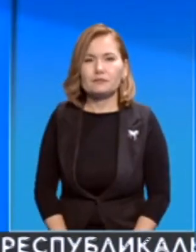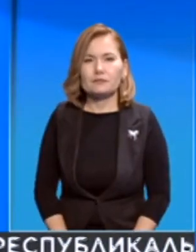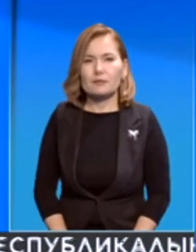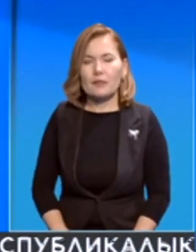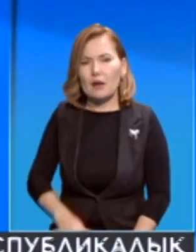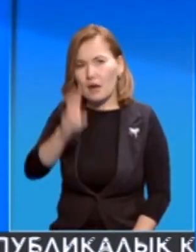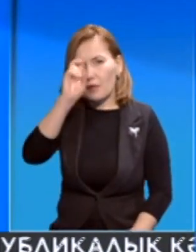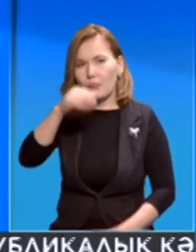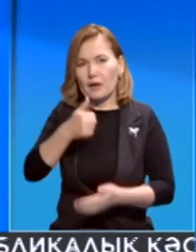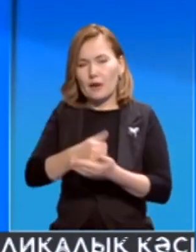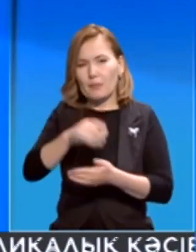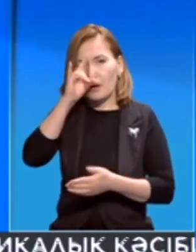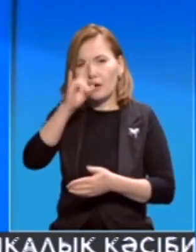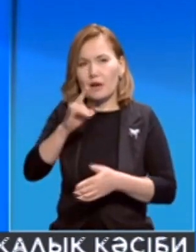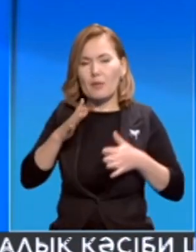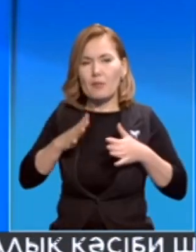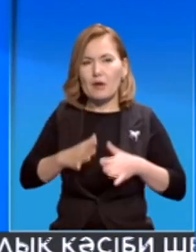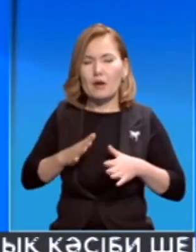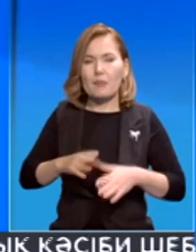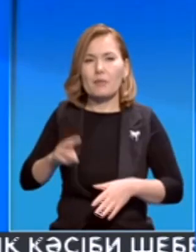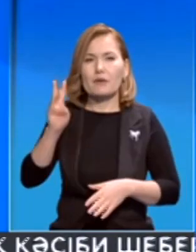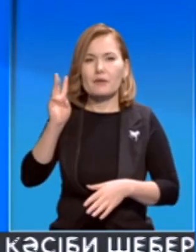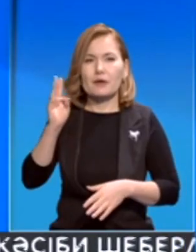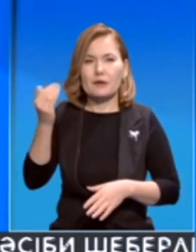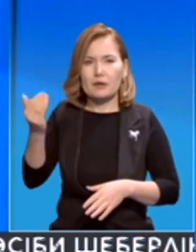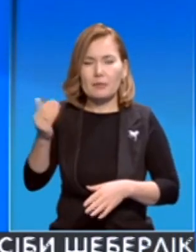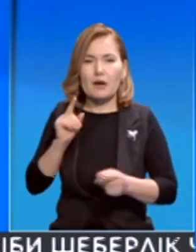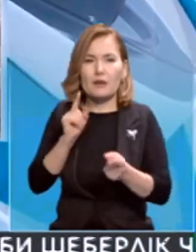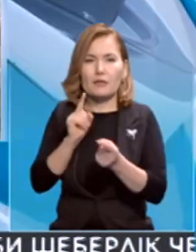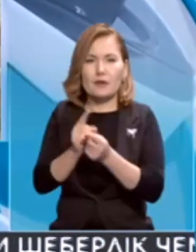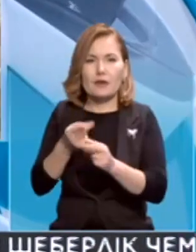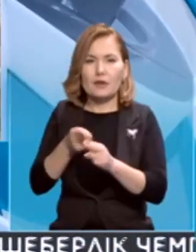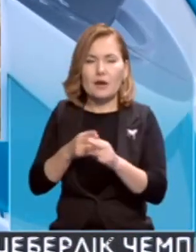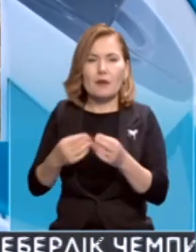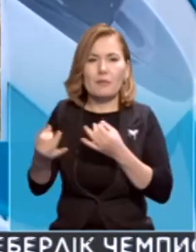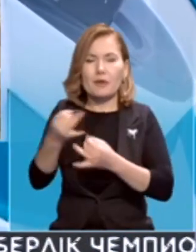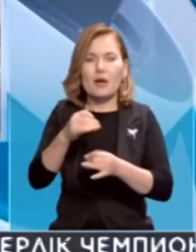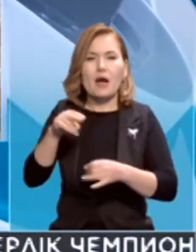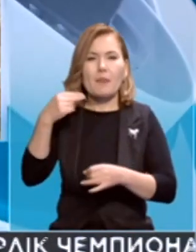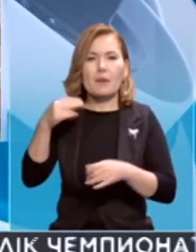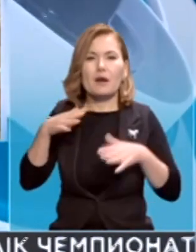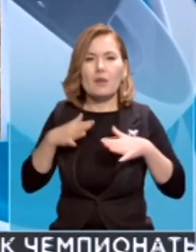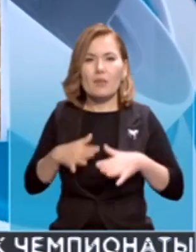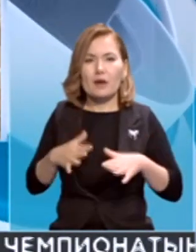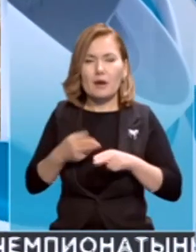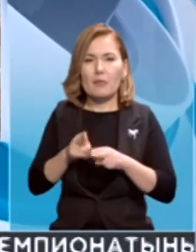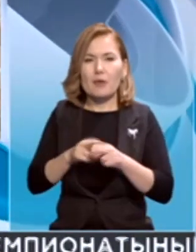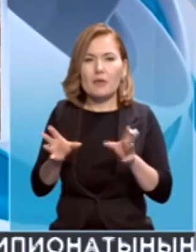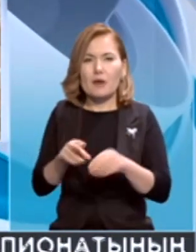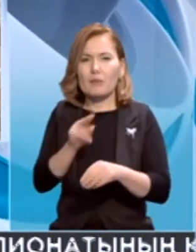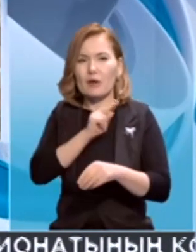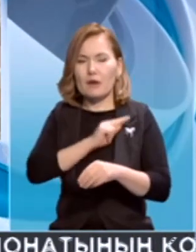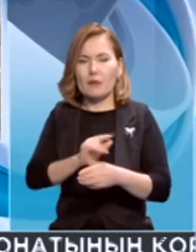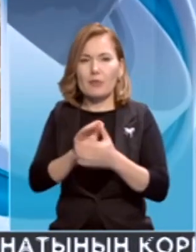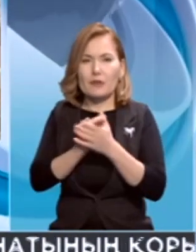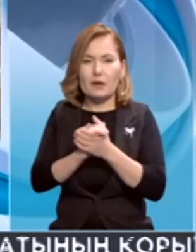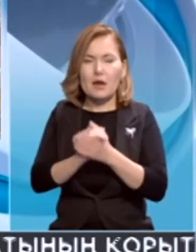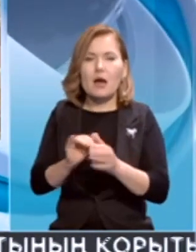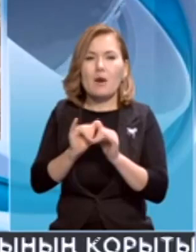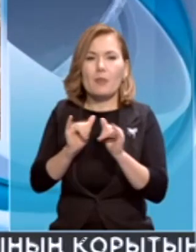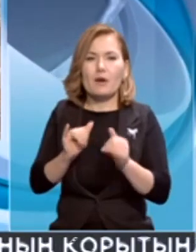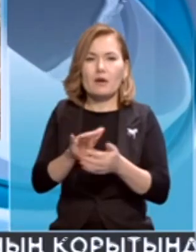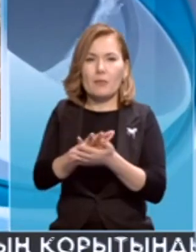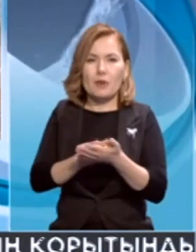Мемлекет басшысы Қазақстанның Грузиядағы елшісі Мәлік Мырзалинді қабылдады. Әңгімелесу барысында президент Грузиямен өзара тиімді ынтымақтастықты одан